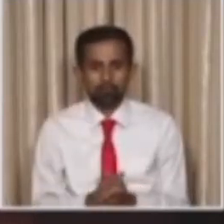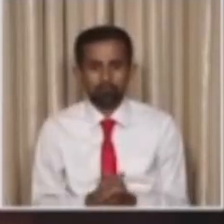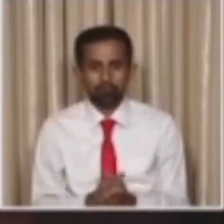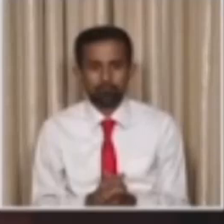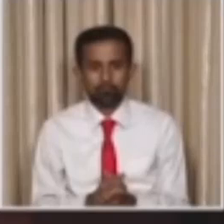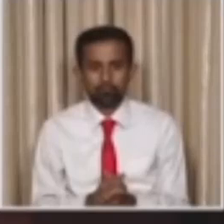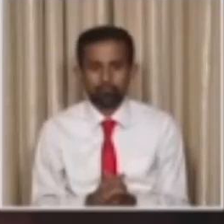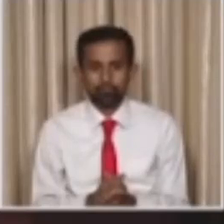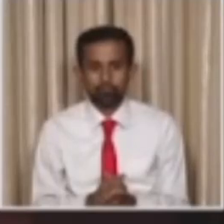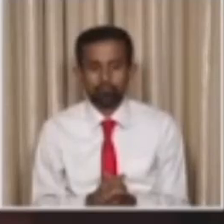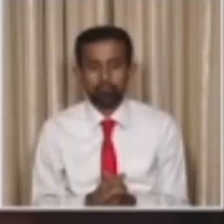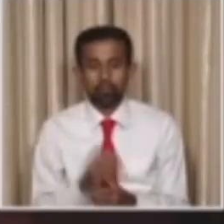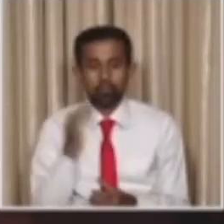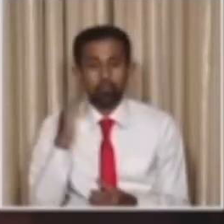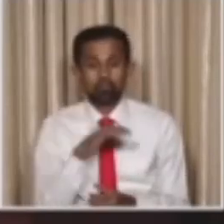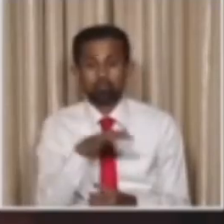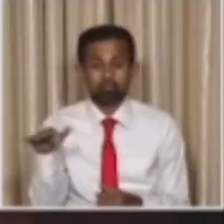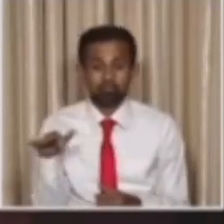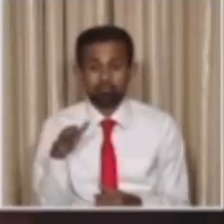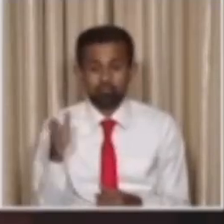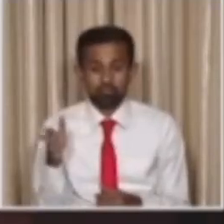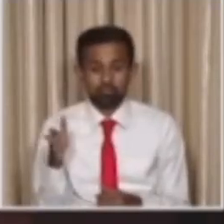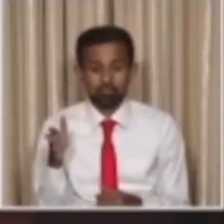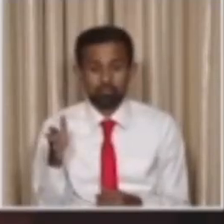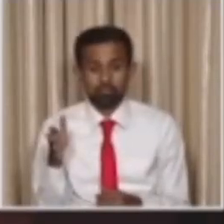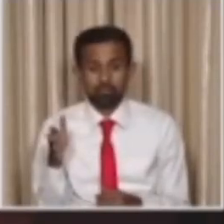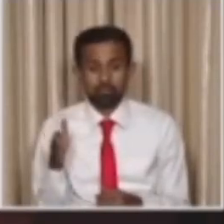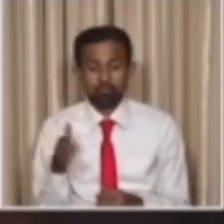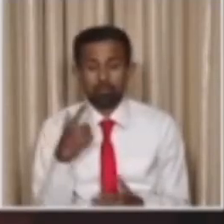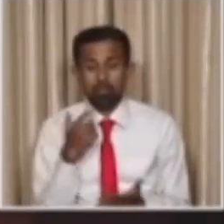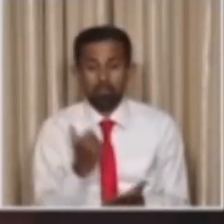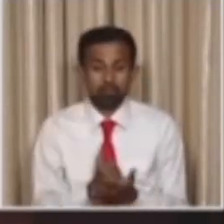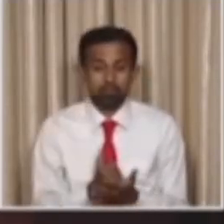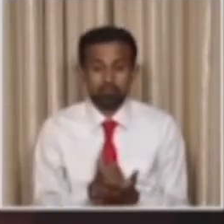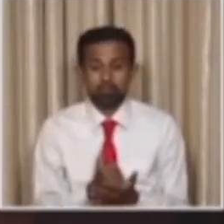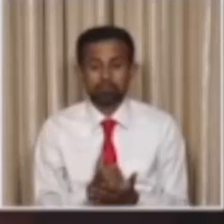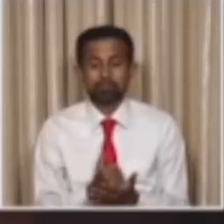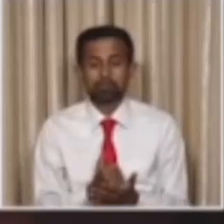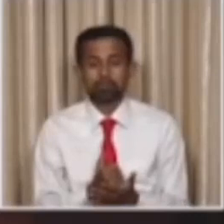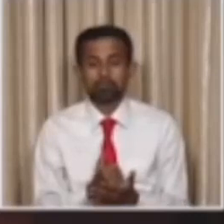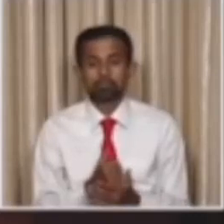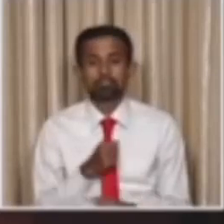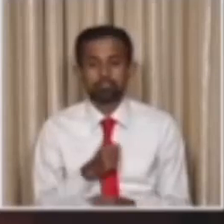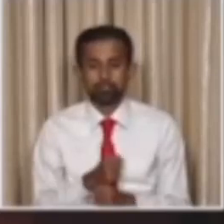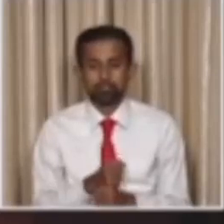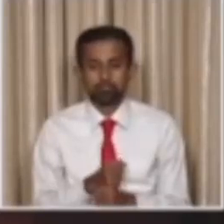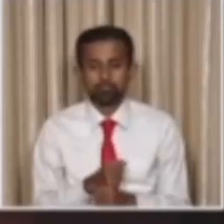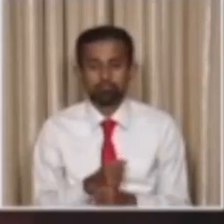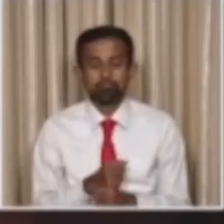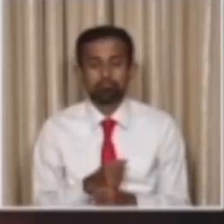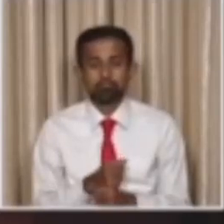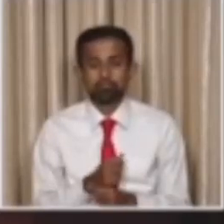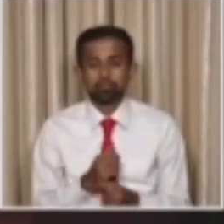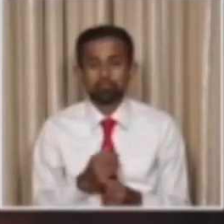නිසා ජනතාව පත්වන අසීරු තත්ත්වය සම්බන්ධයෙන් රජයේ කිසිදු